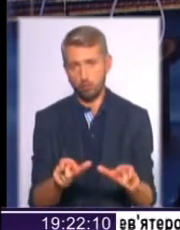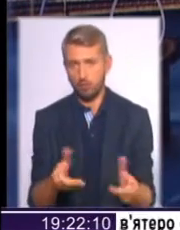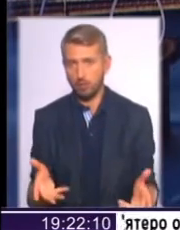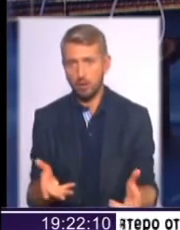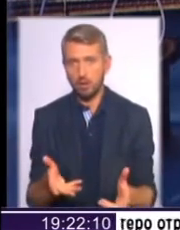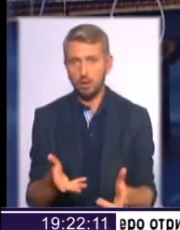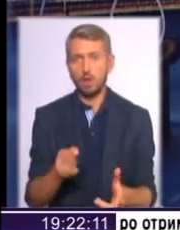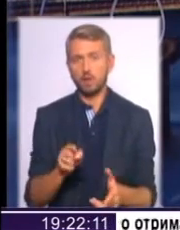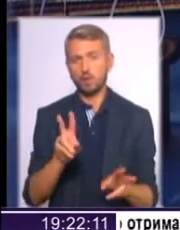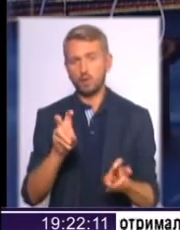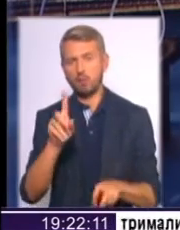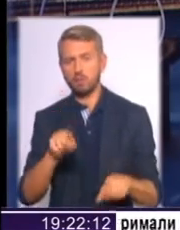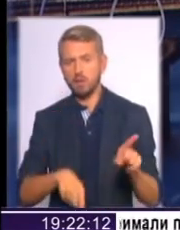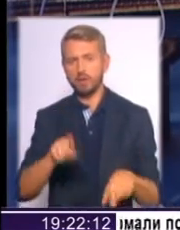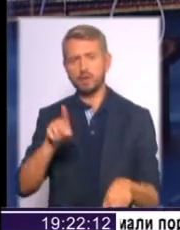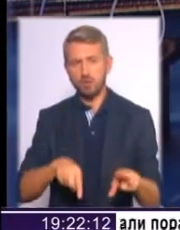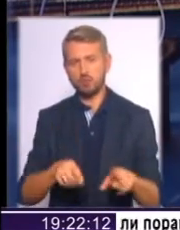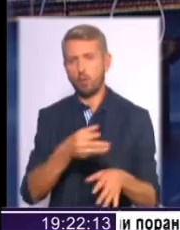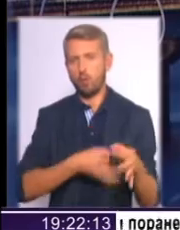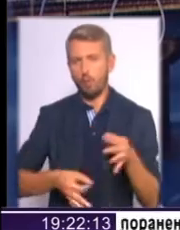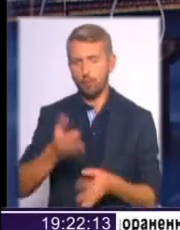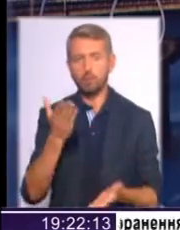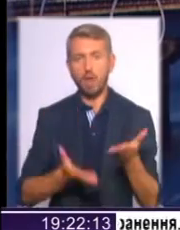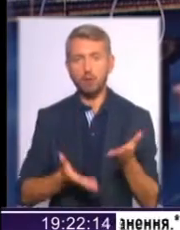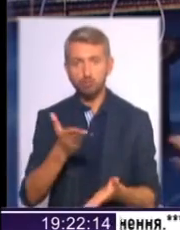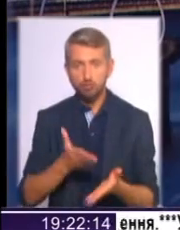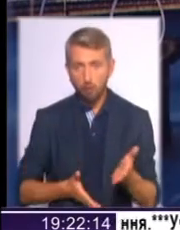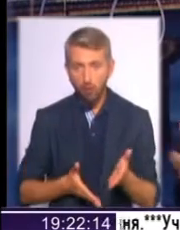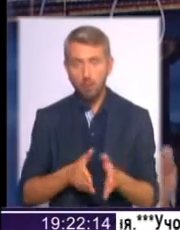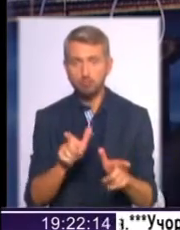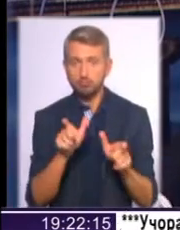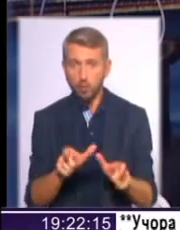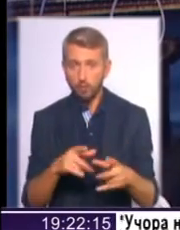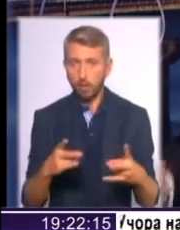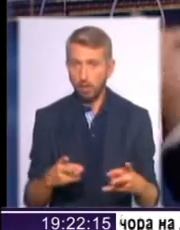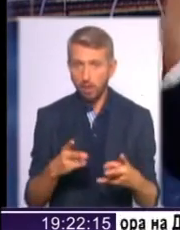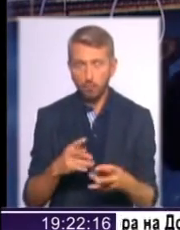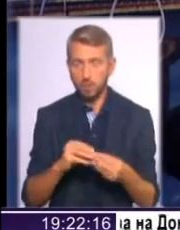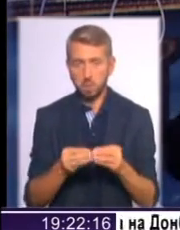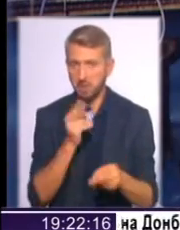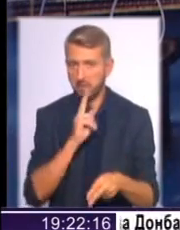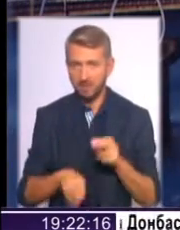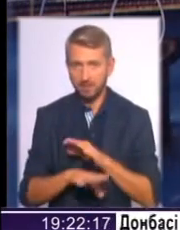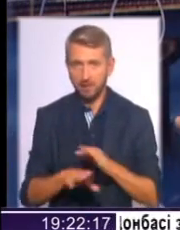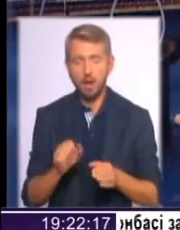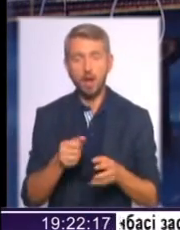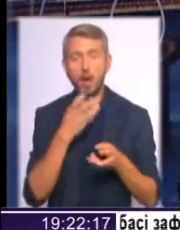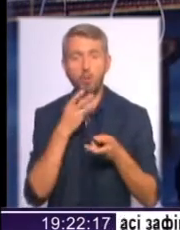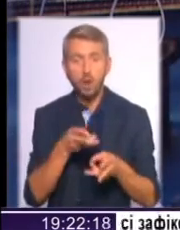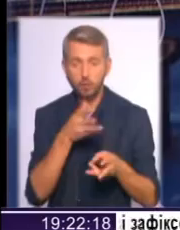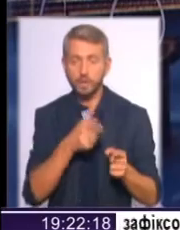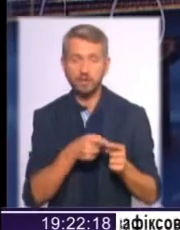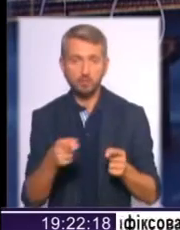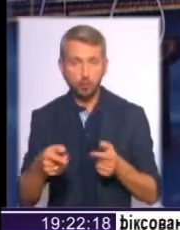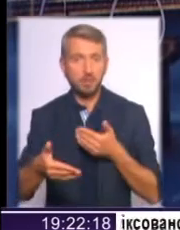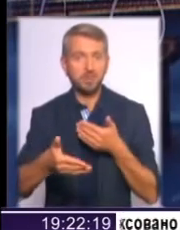часу в наших передачах говоримо, бо якщо продовжується блокування, то фактично проблема нікуди не зникає. А опалювальний сезон то наближається. І